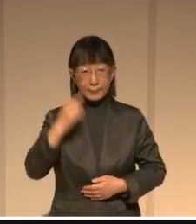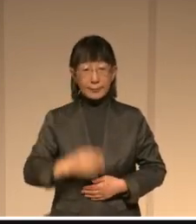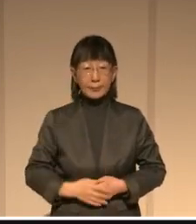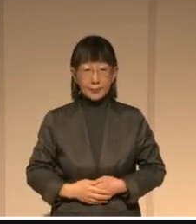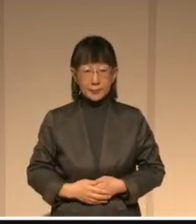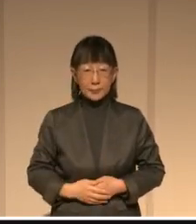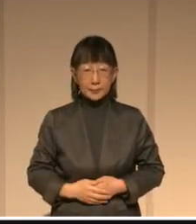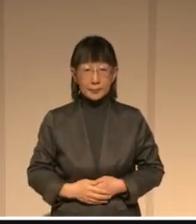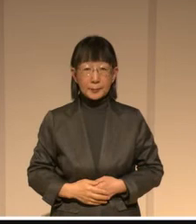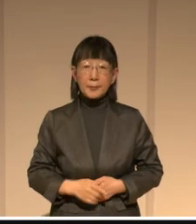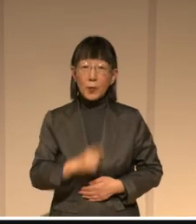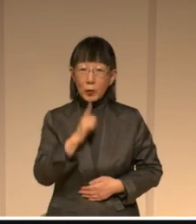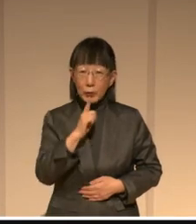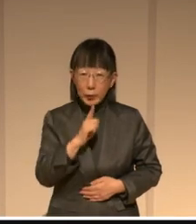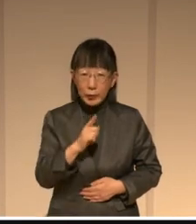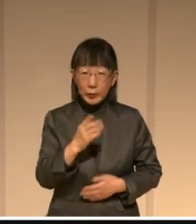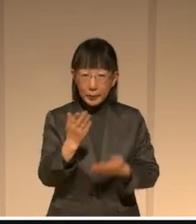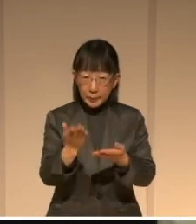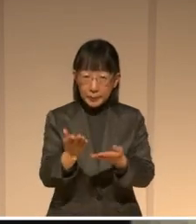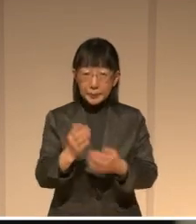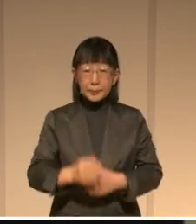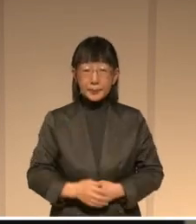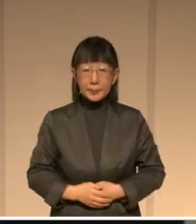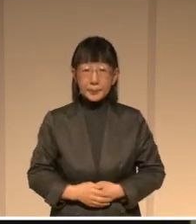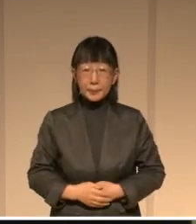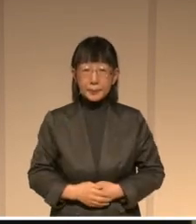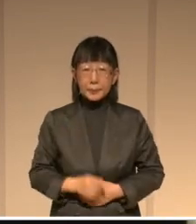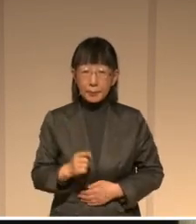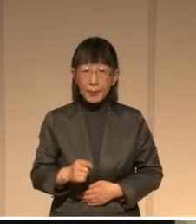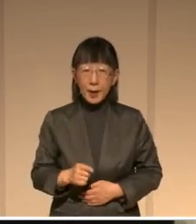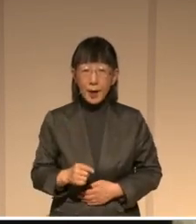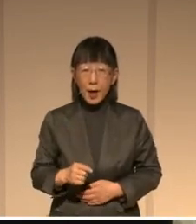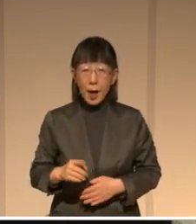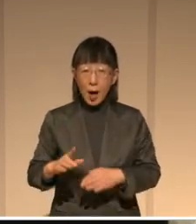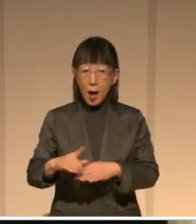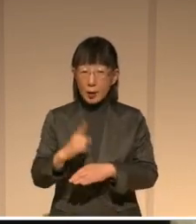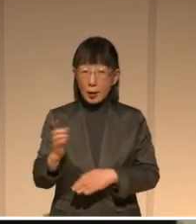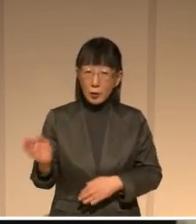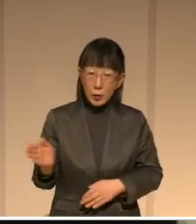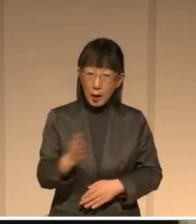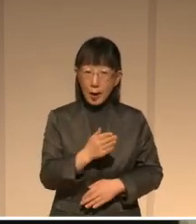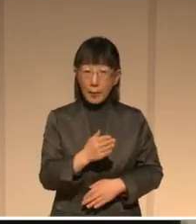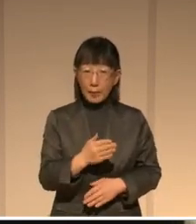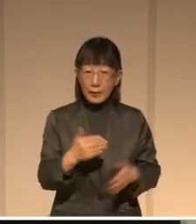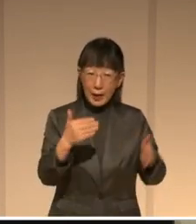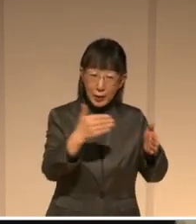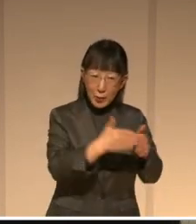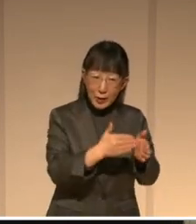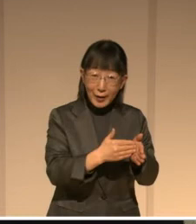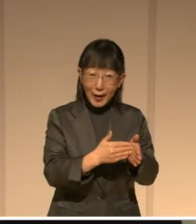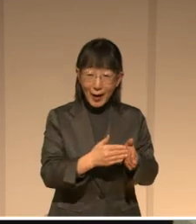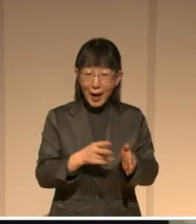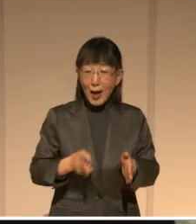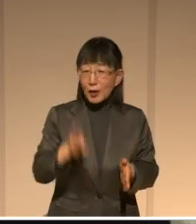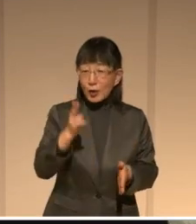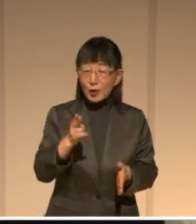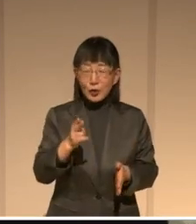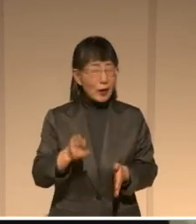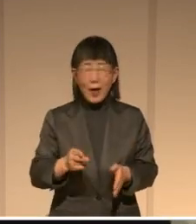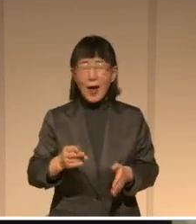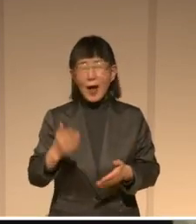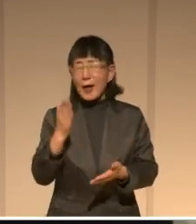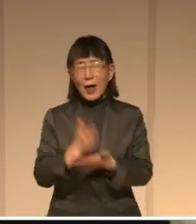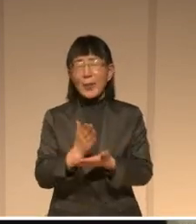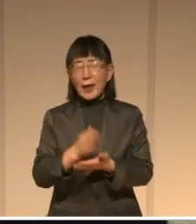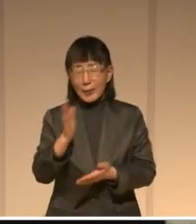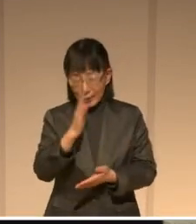頂けますかいやあの最初から最後までちゃんとあの切らないで見ていただきたいなというは以上